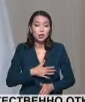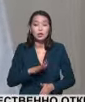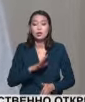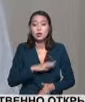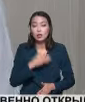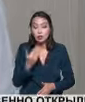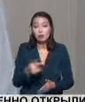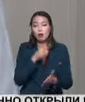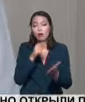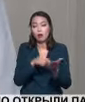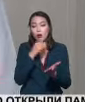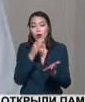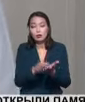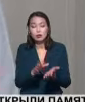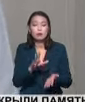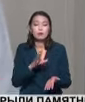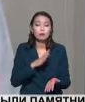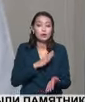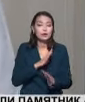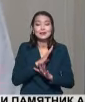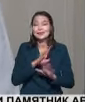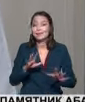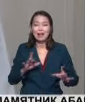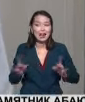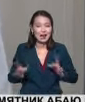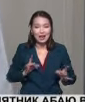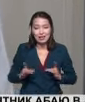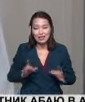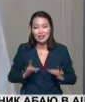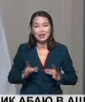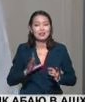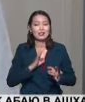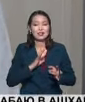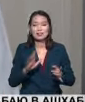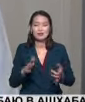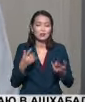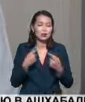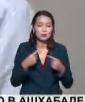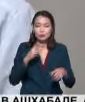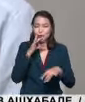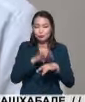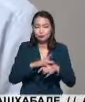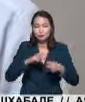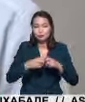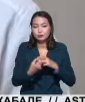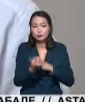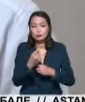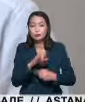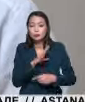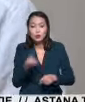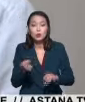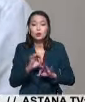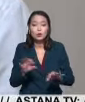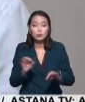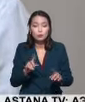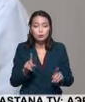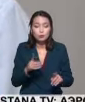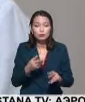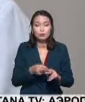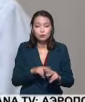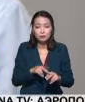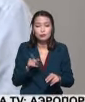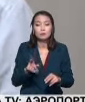наши вопросы, не было агрессивных или каких-то аутоагрессивных тенденций. Она объяснила, что я очень бережливая,